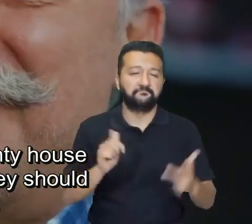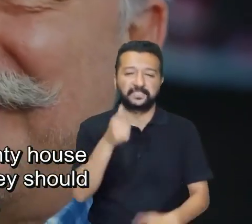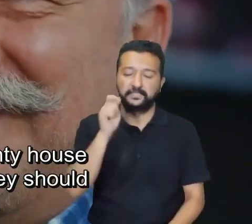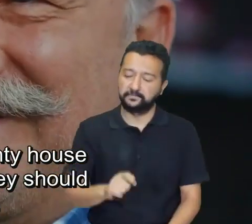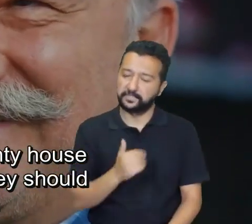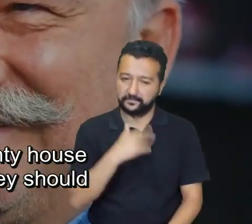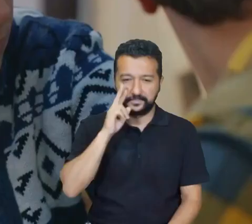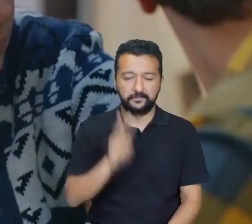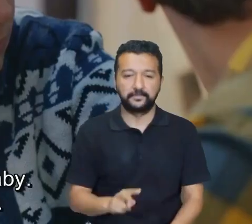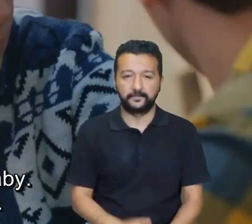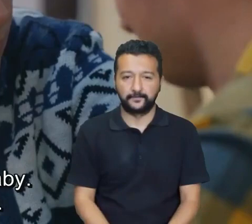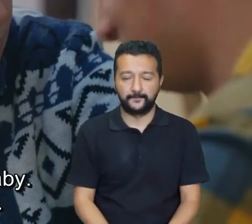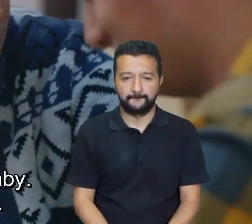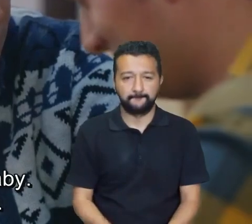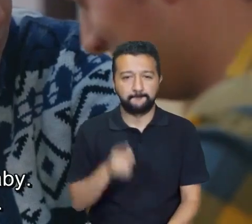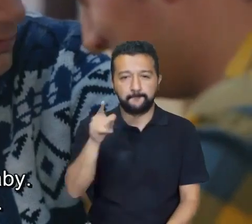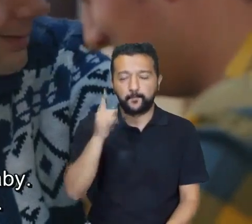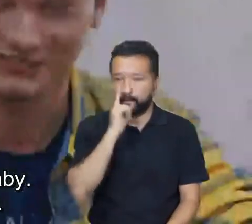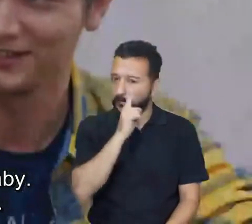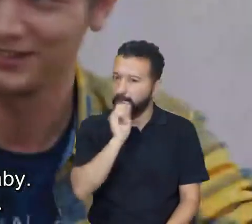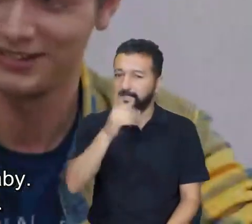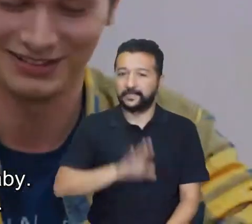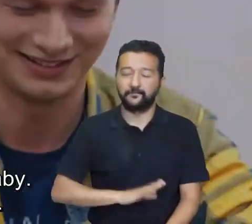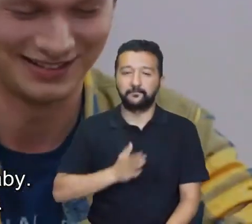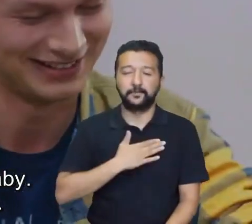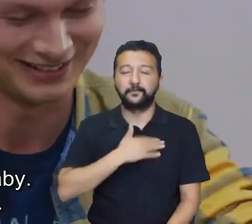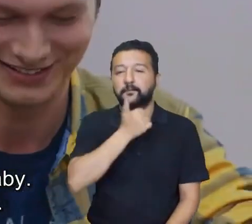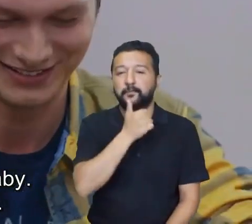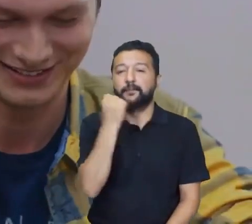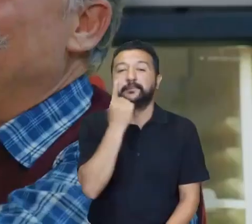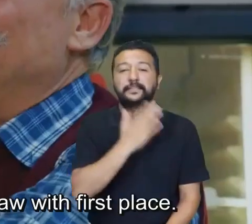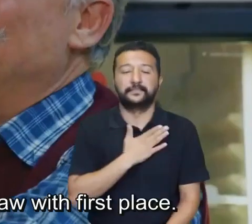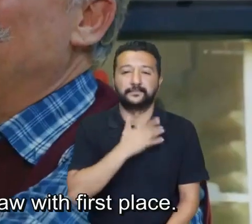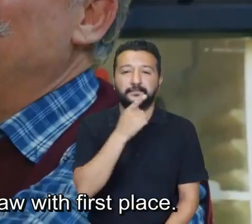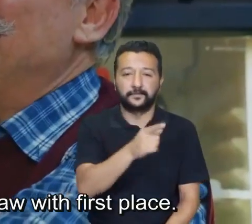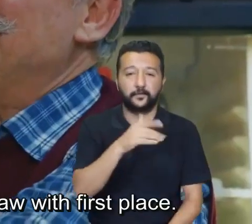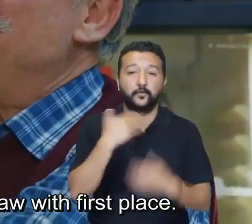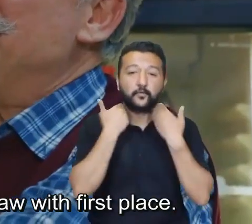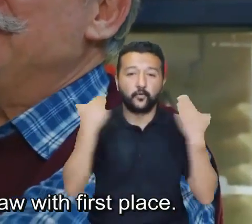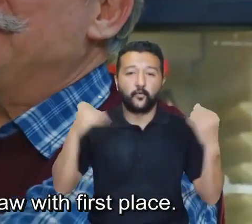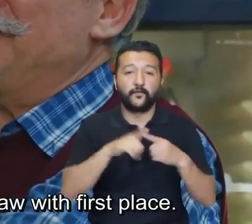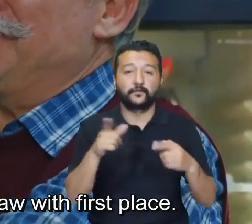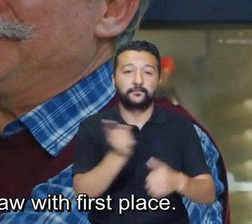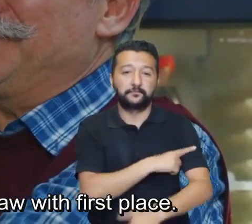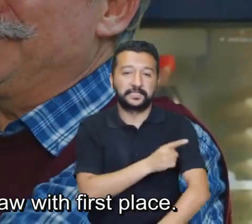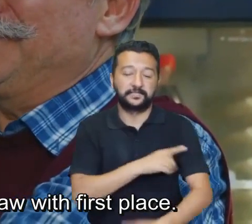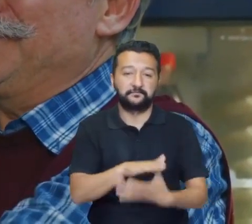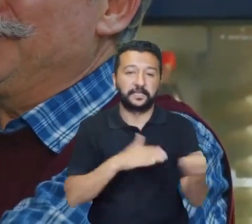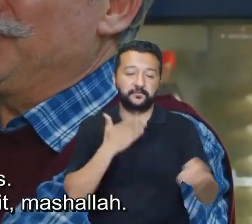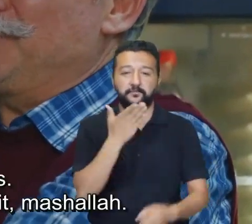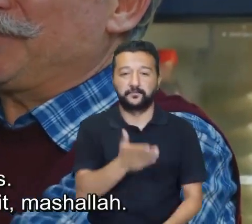da Münir demesinler. Ahu gözlü yavrum. Babasının bir tanesi. Hukuk fakültesini birincilikle